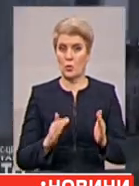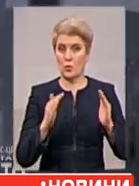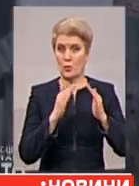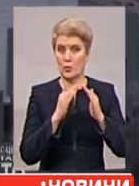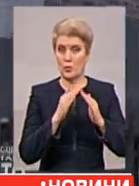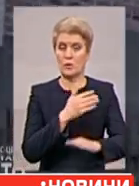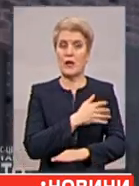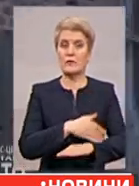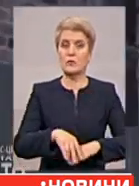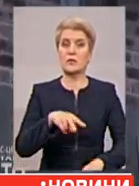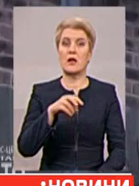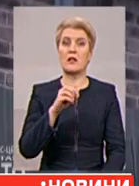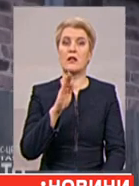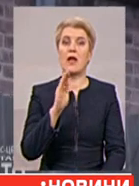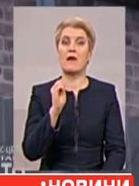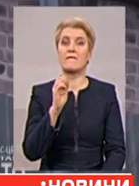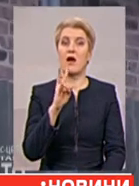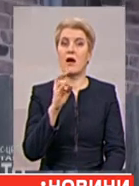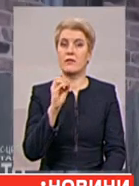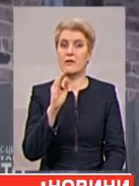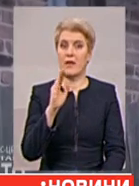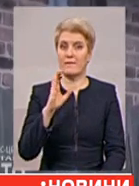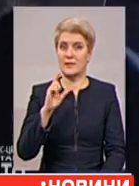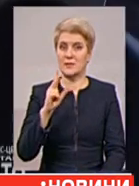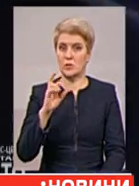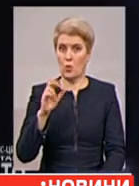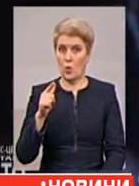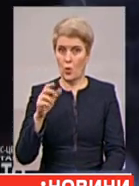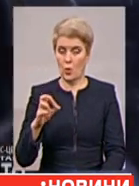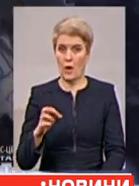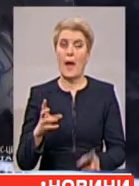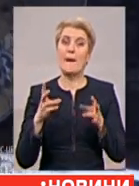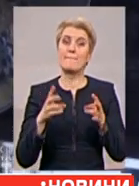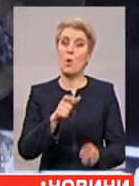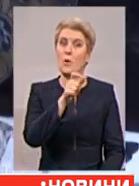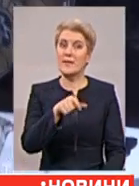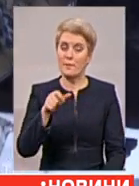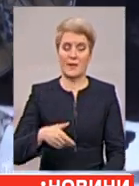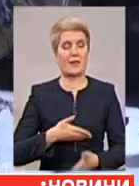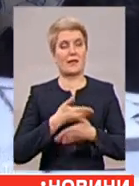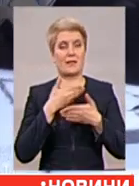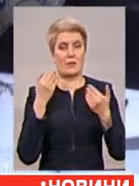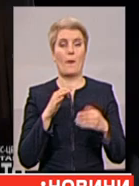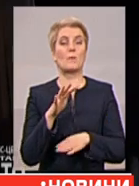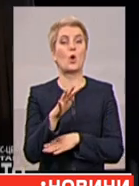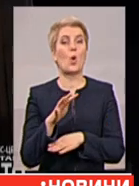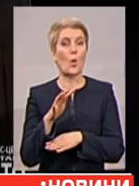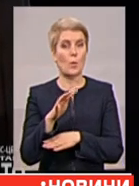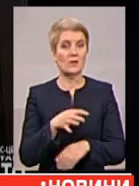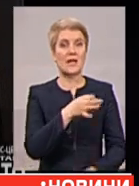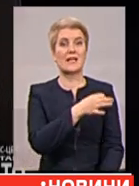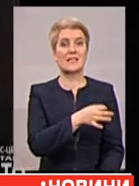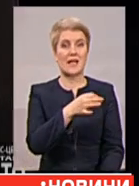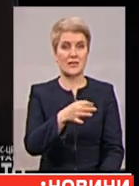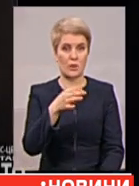Ливаневського. Потерпілих немає, повідомив начальник Нацполіції в Донецькій області В'ячеслав Аброськін. Про обстріли населених пунктів на Маріупольському напрямку